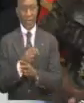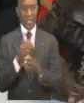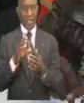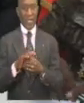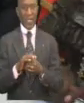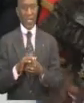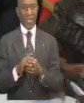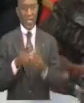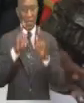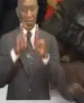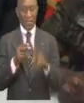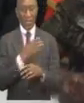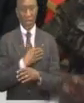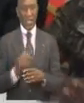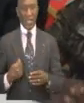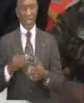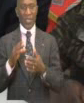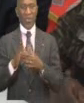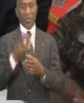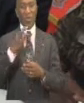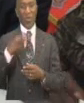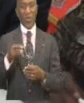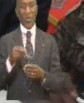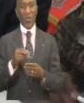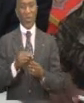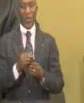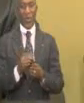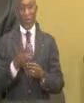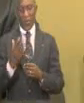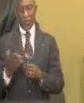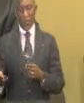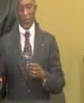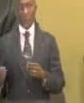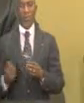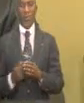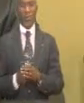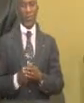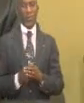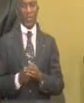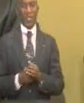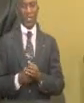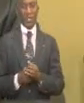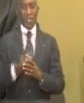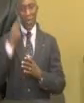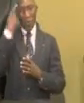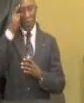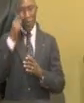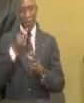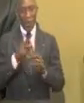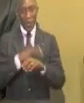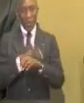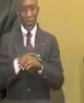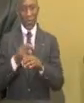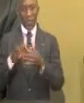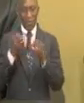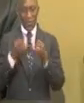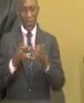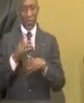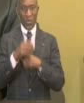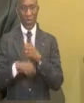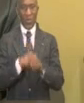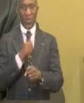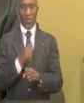période de festivités de fin d'année. Le Conseil provincial de sécurité a pris l'option de renforcer